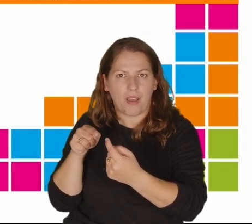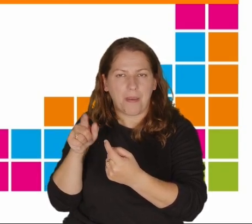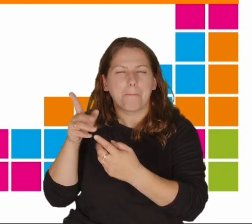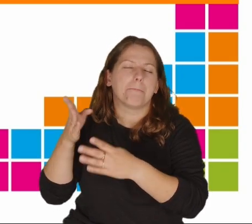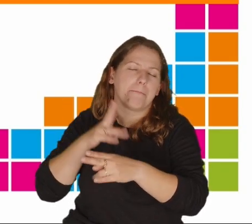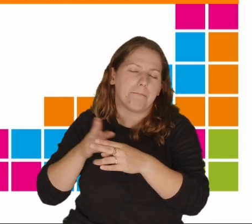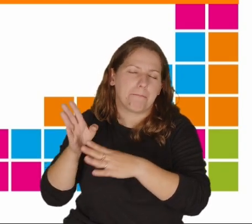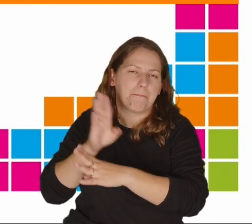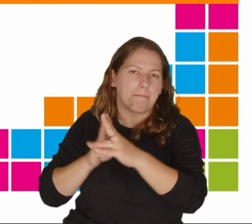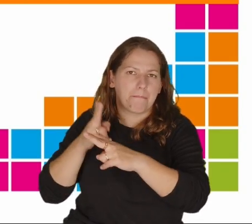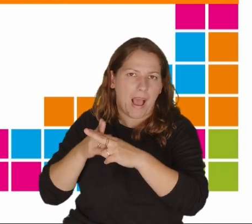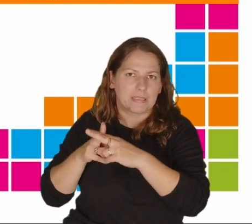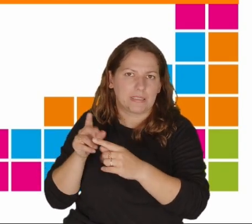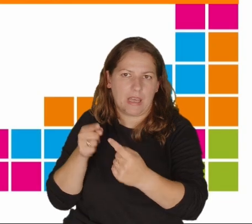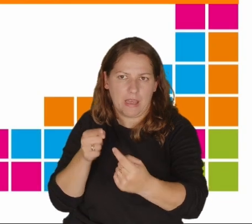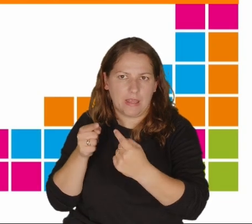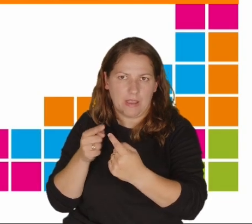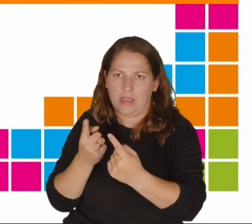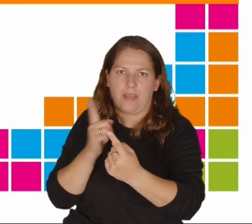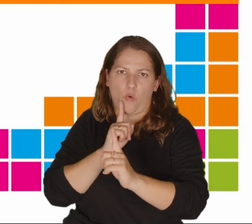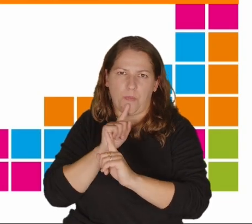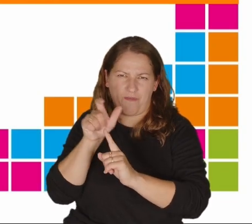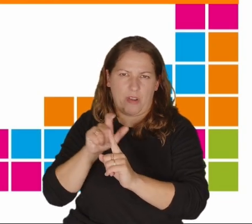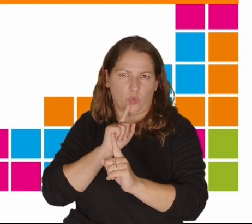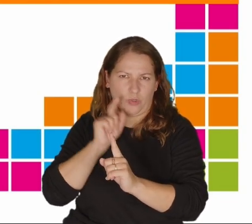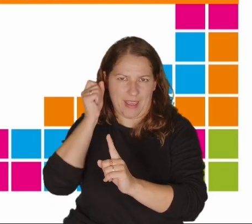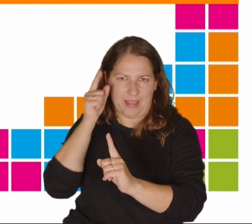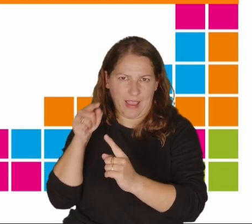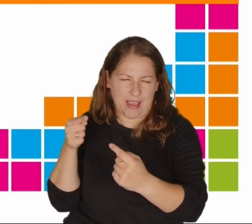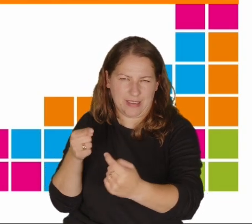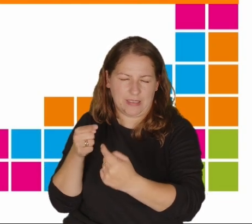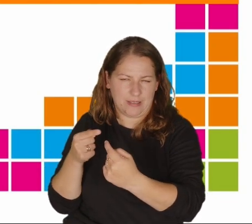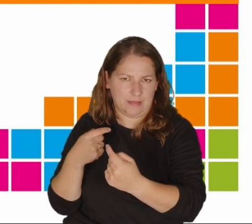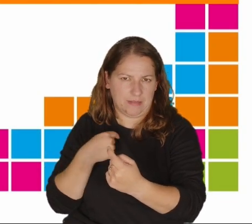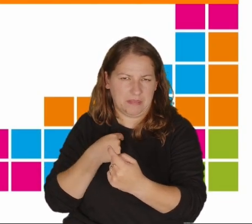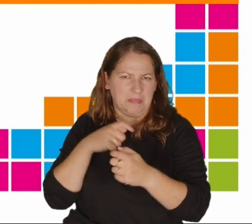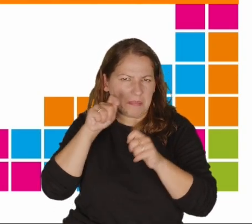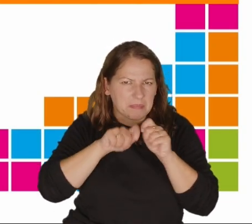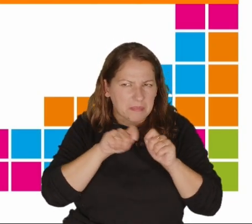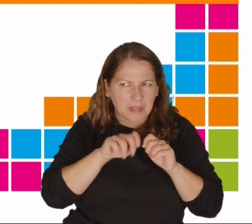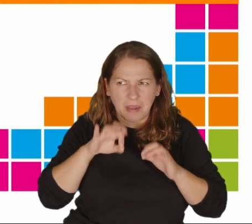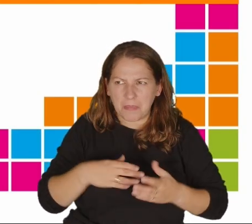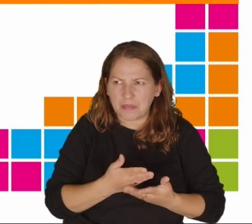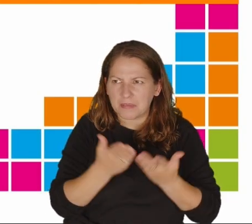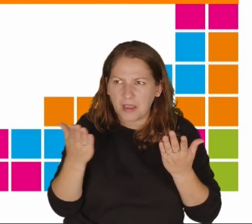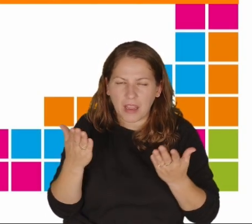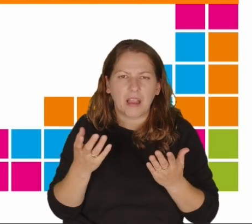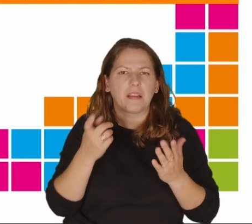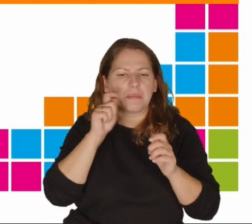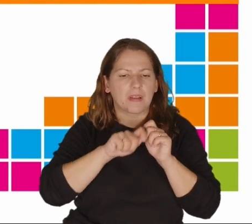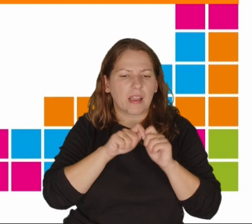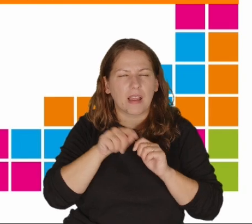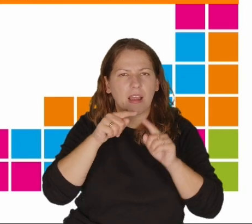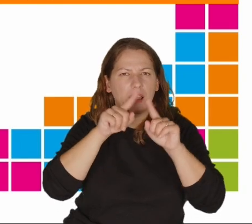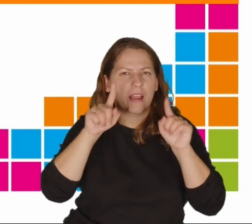pacjent ma w sieci. No i sprawdziłem to dla Państwa, wpisałem w